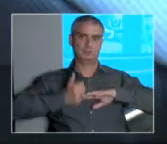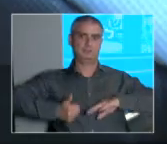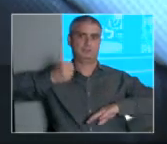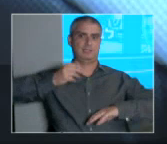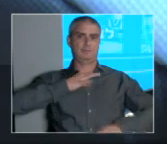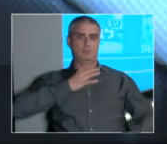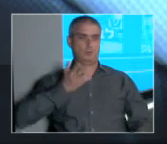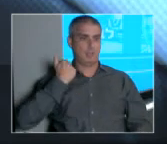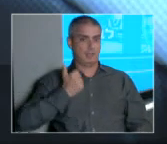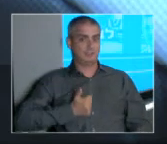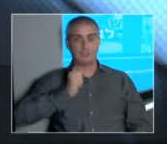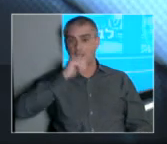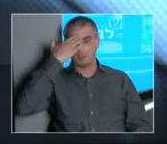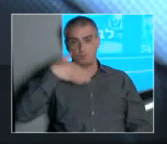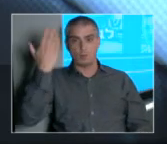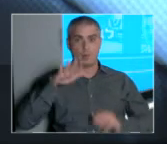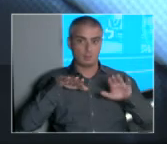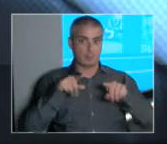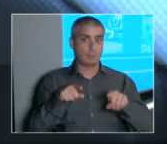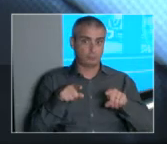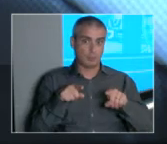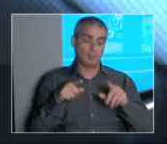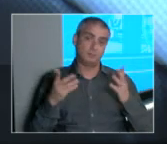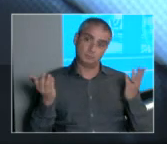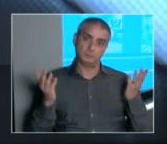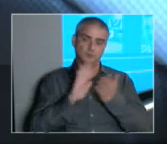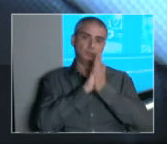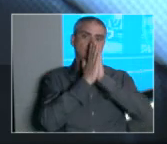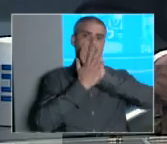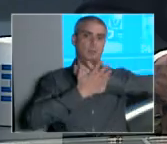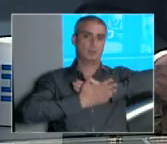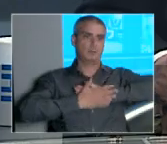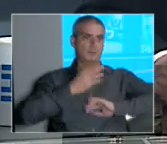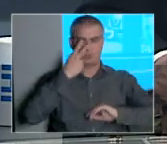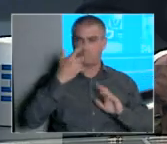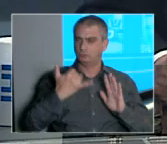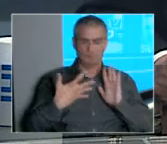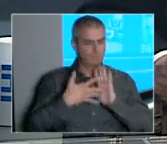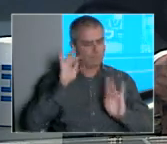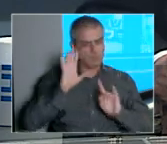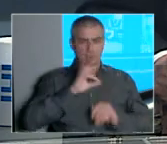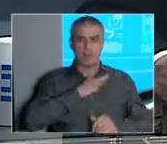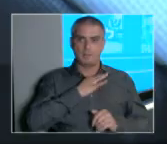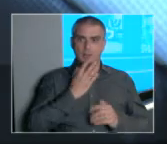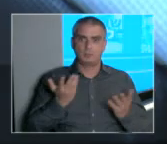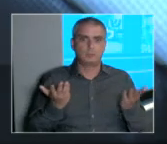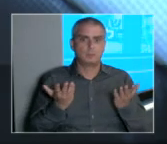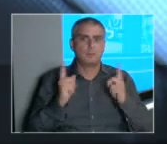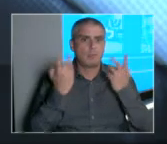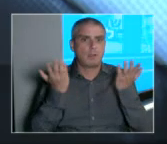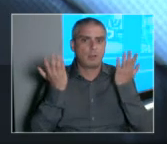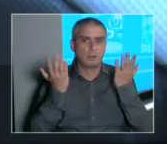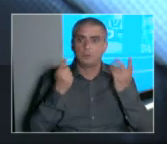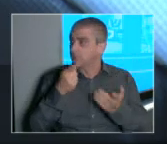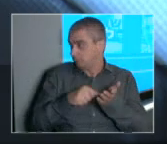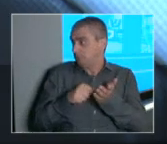הבריאות. היית השר הפופולרי ביותר בממשלה, וזה השתנה לגמרי, ואנחנו רואים את הביקורת על מערכת הבריאות. מה קרה?